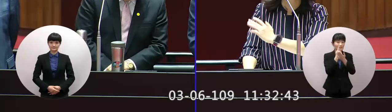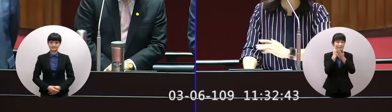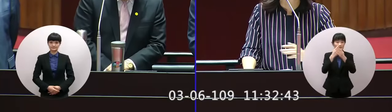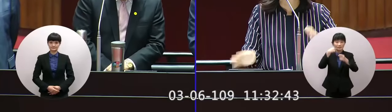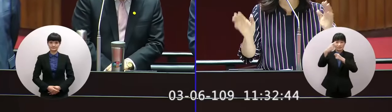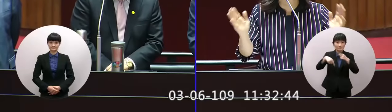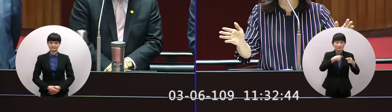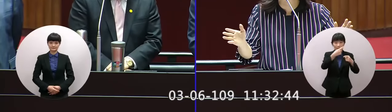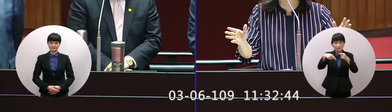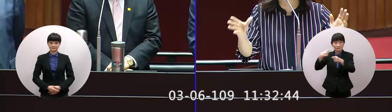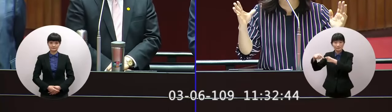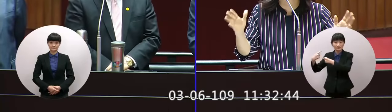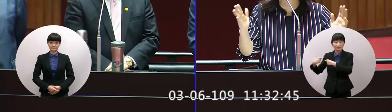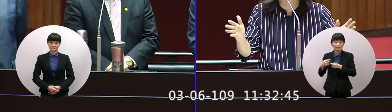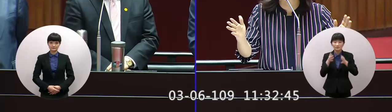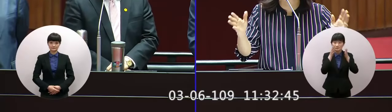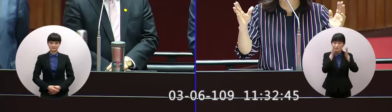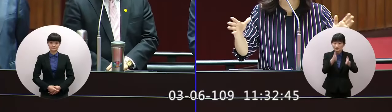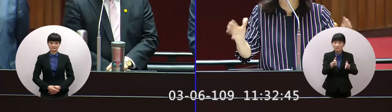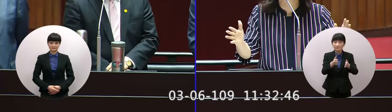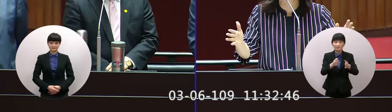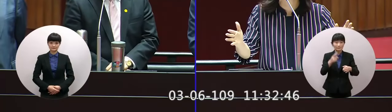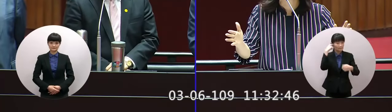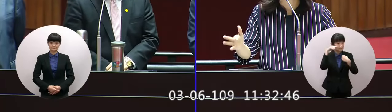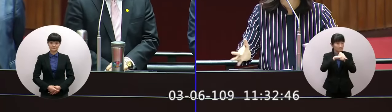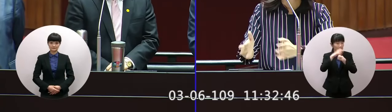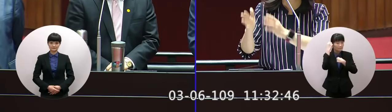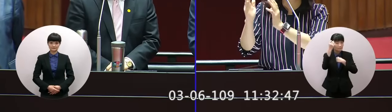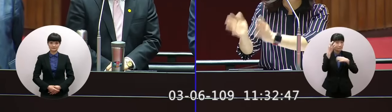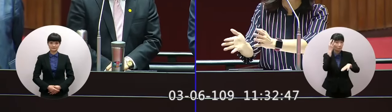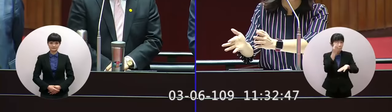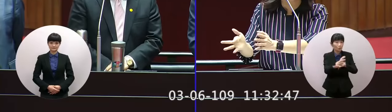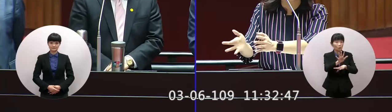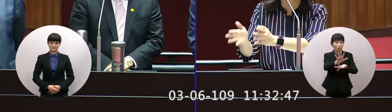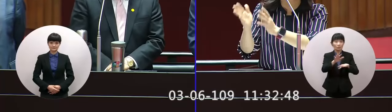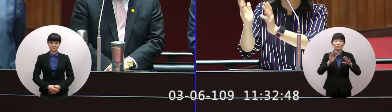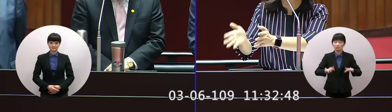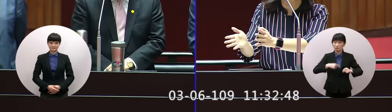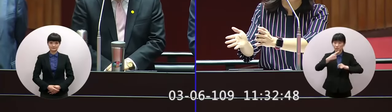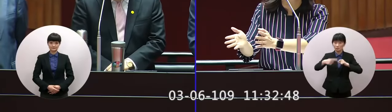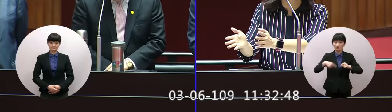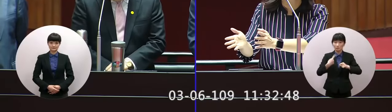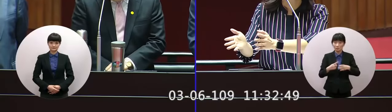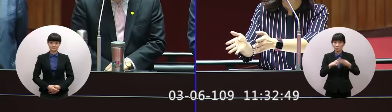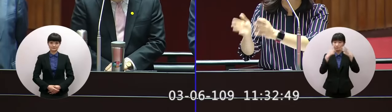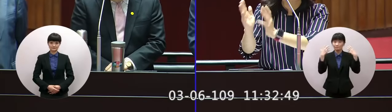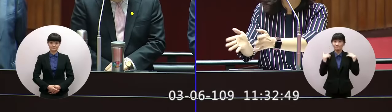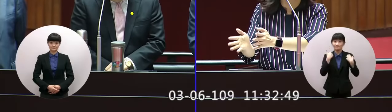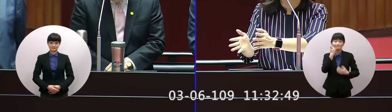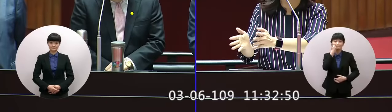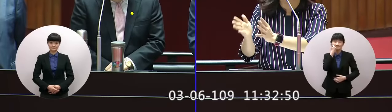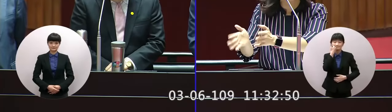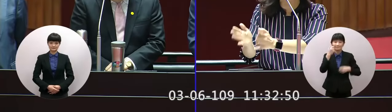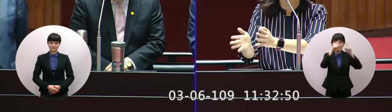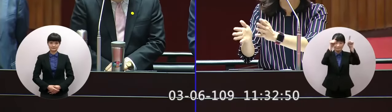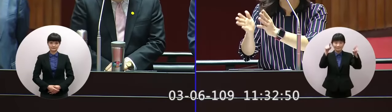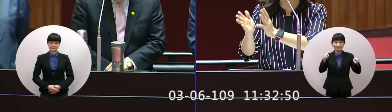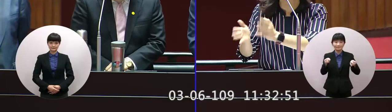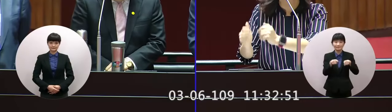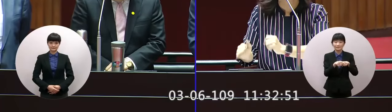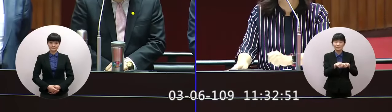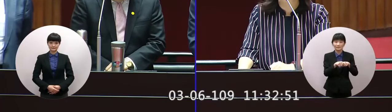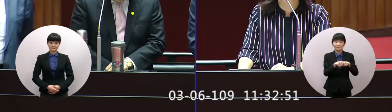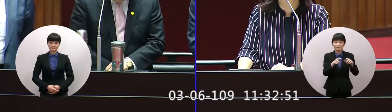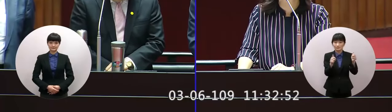年都有在支持做相关的研发，尤其今年的主持人就是